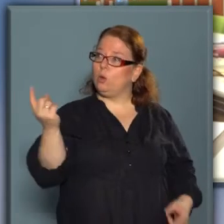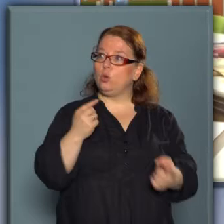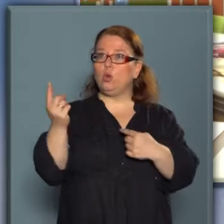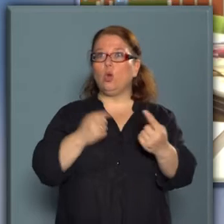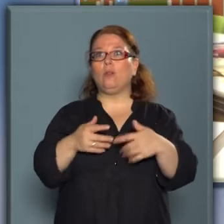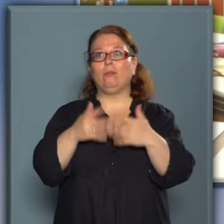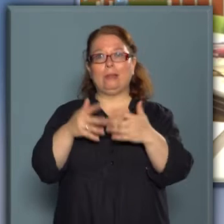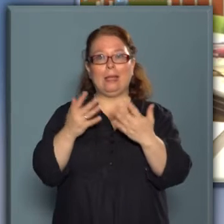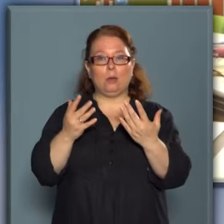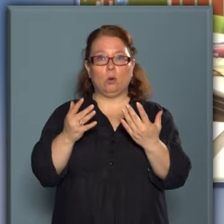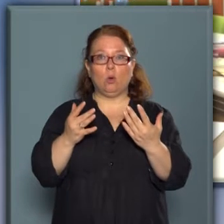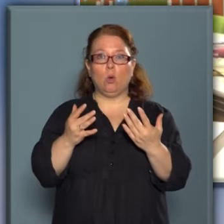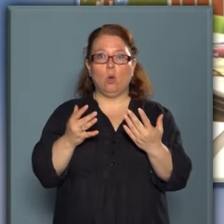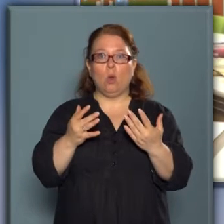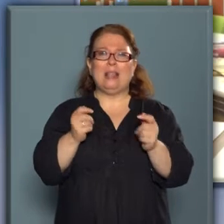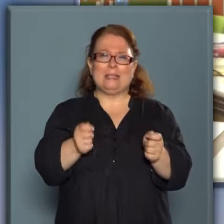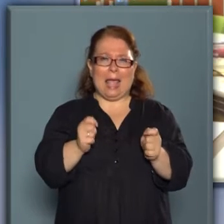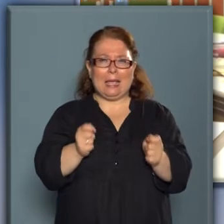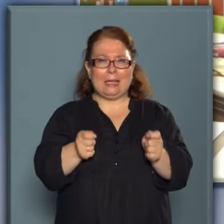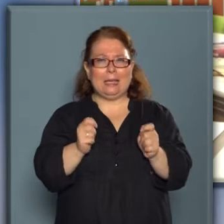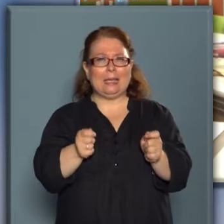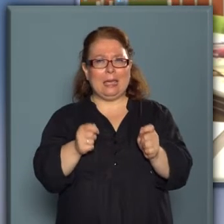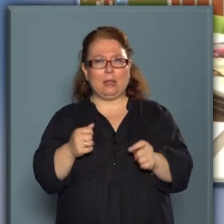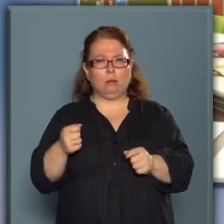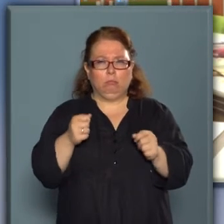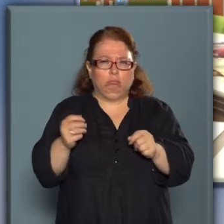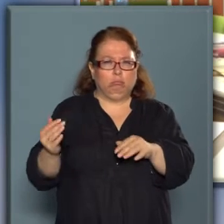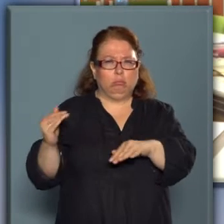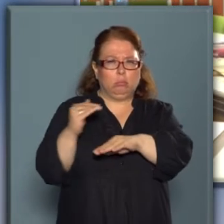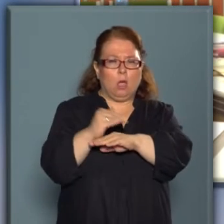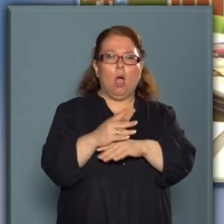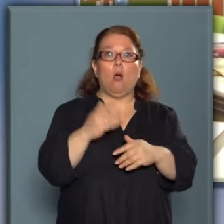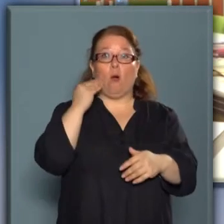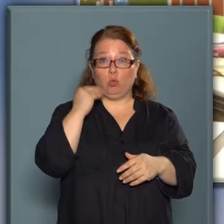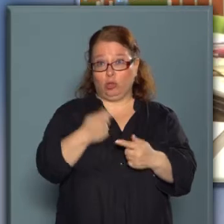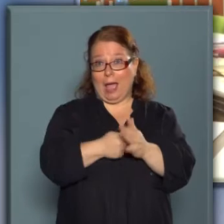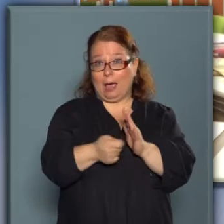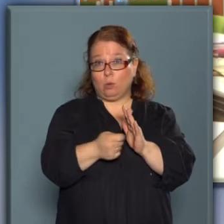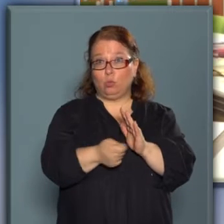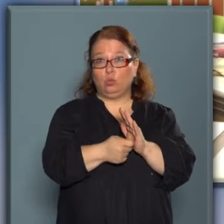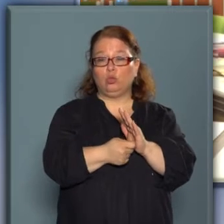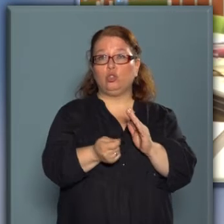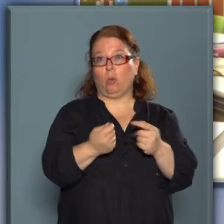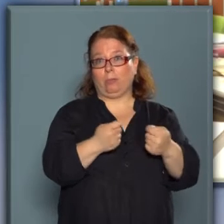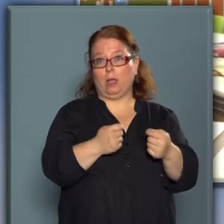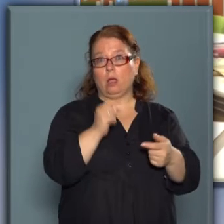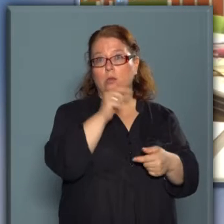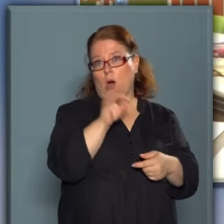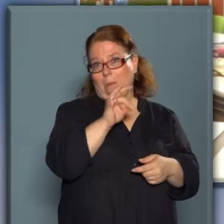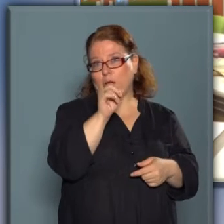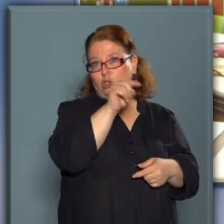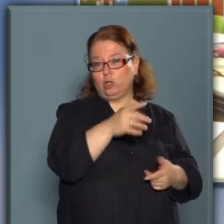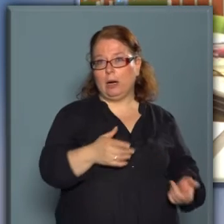Jöttek vidékről szekerekkel a falusi árusok, vitték az árukat a